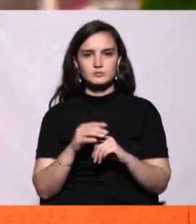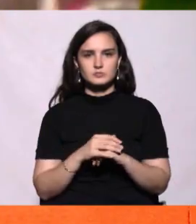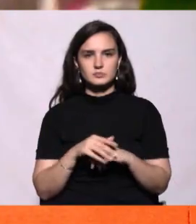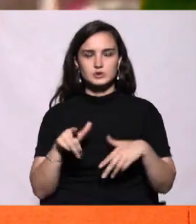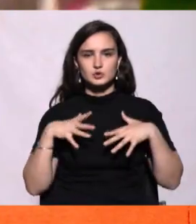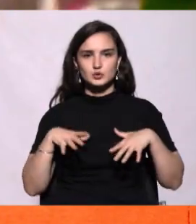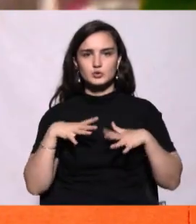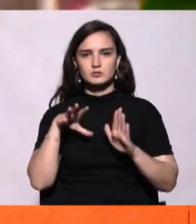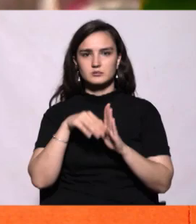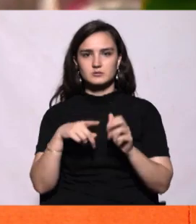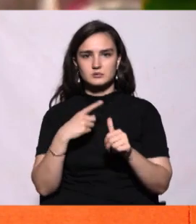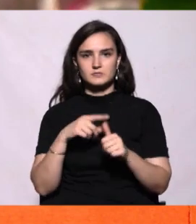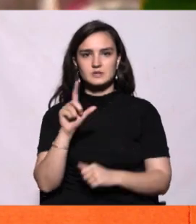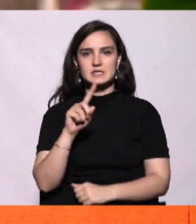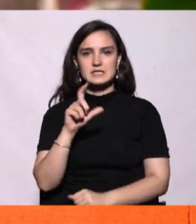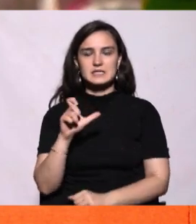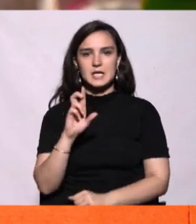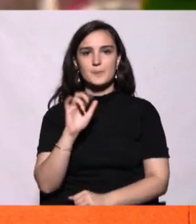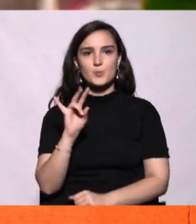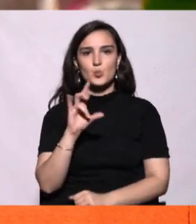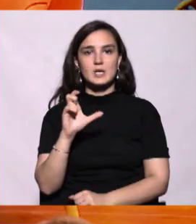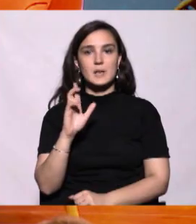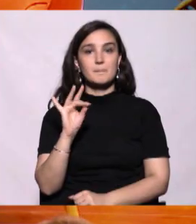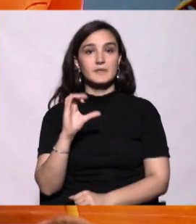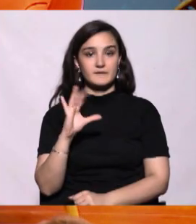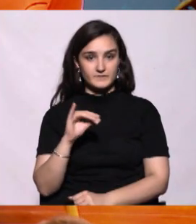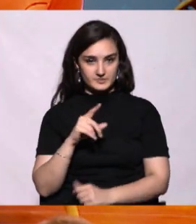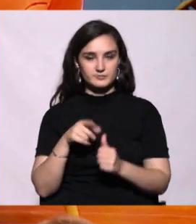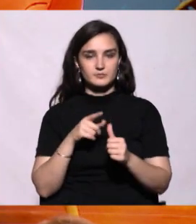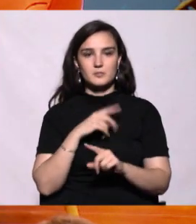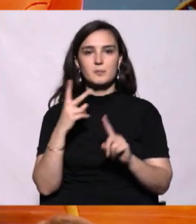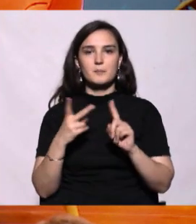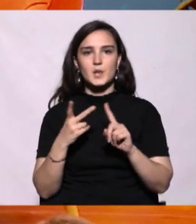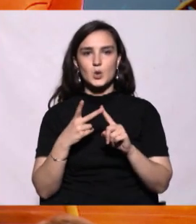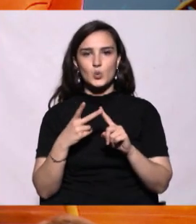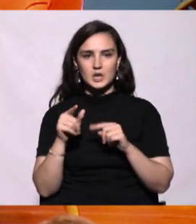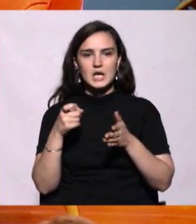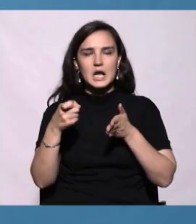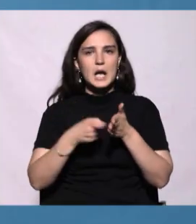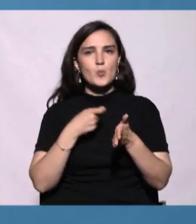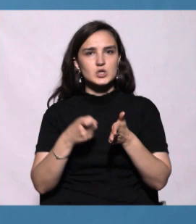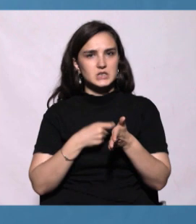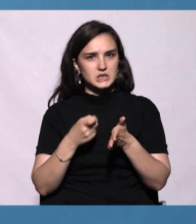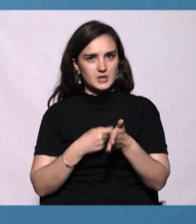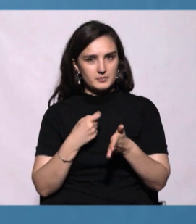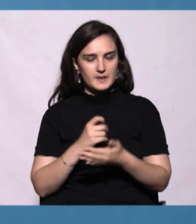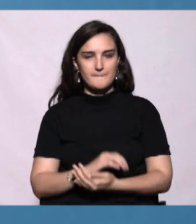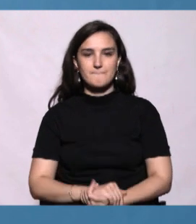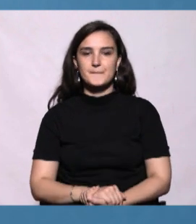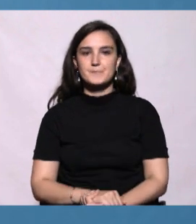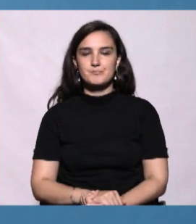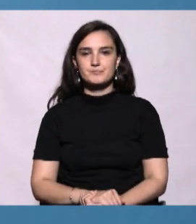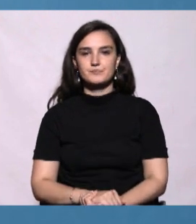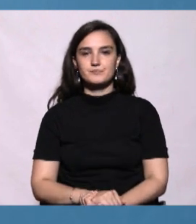in Georgian, it is ზებუნებრივი. Our next word is to investigate. To